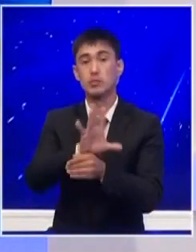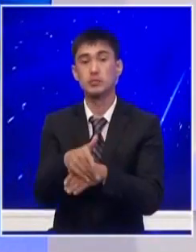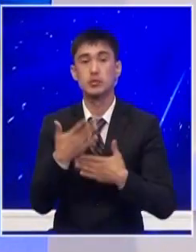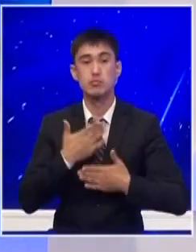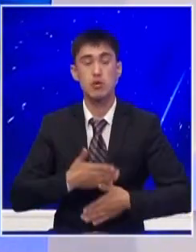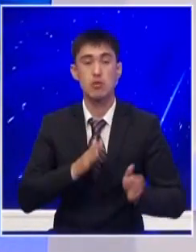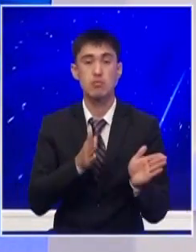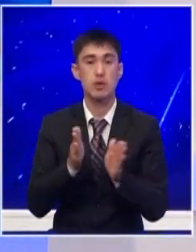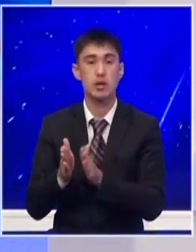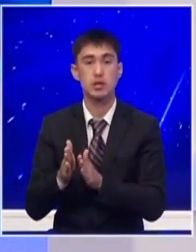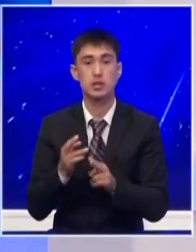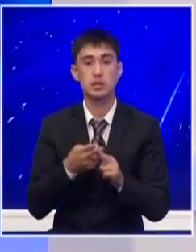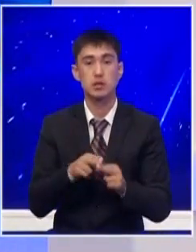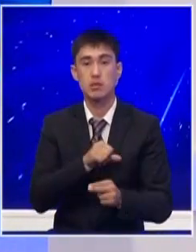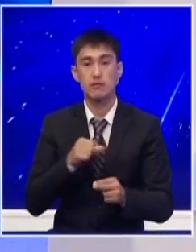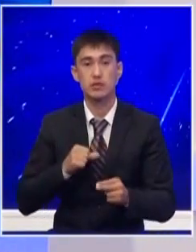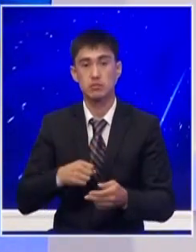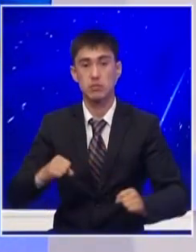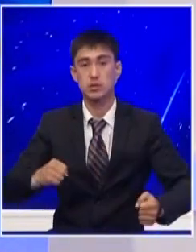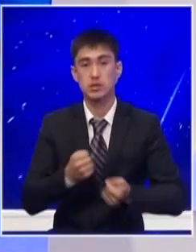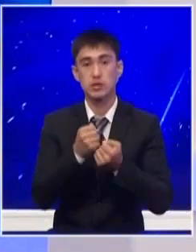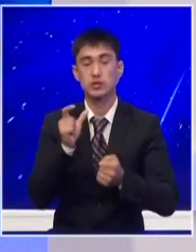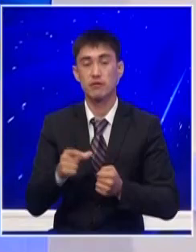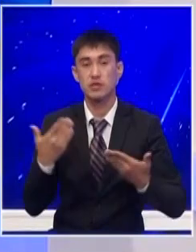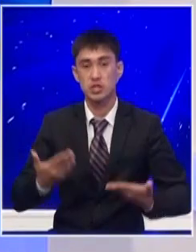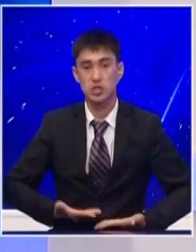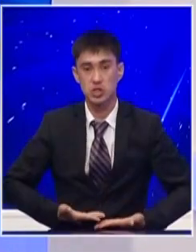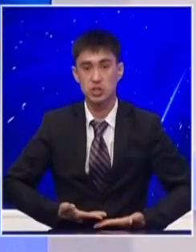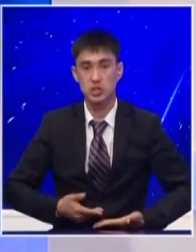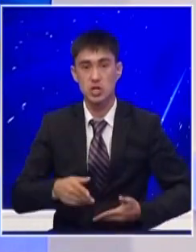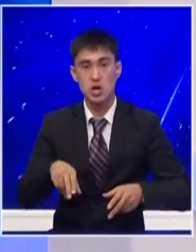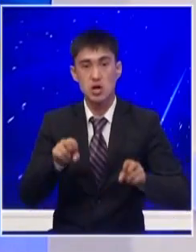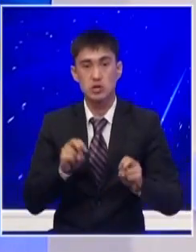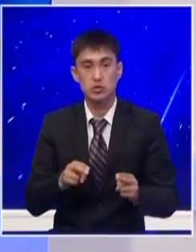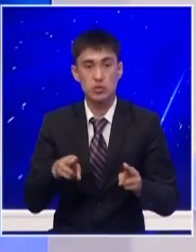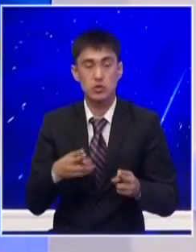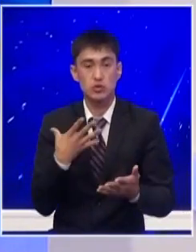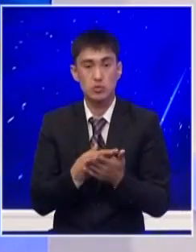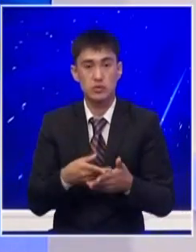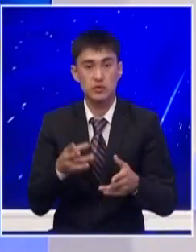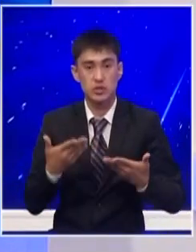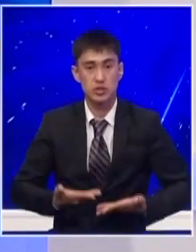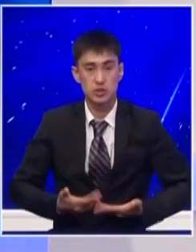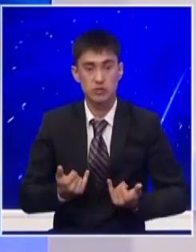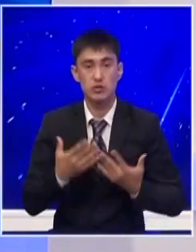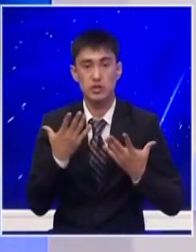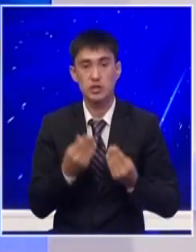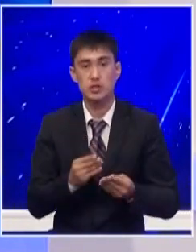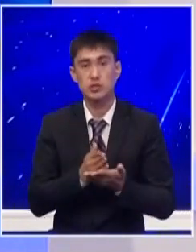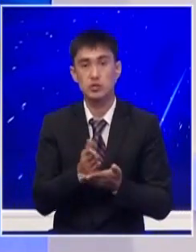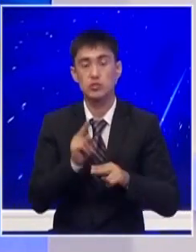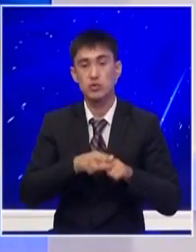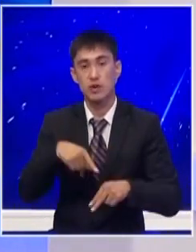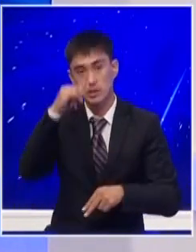Обеспечивают покой и порядок, самоотверженно спасают человеческие жизни, рискуя собственными. Сегодня день сотрудников